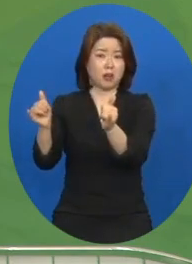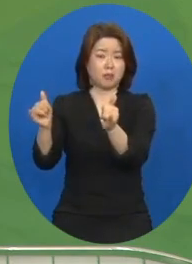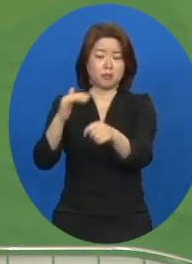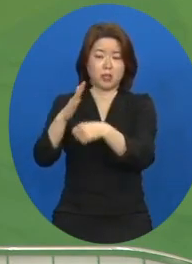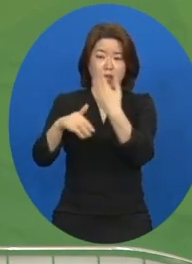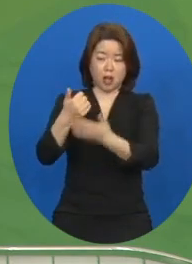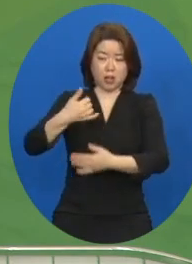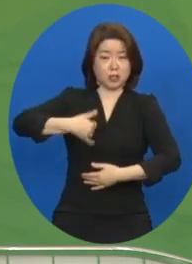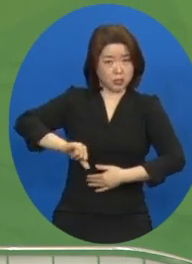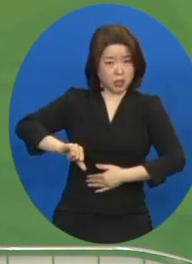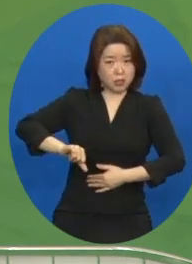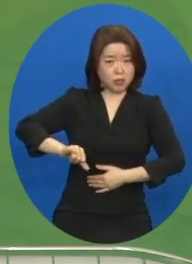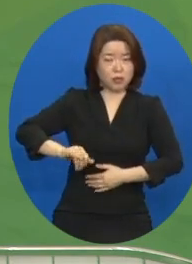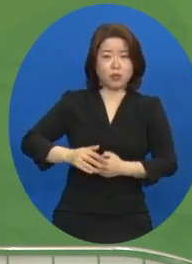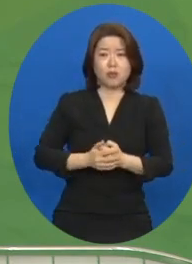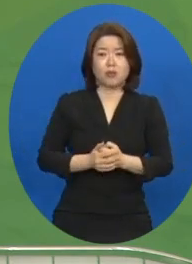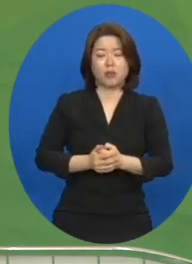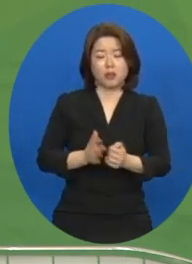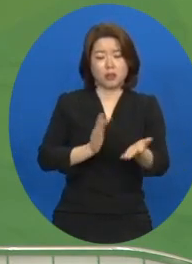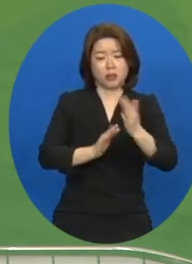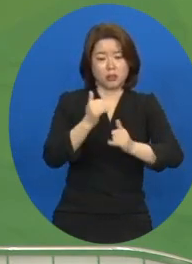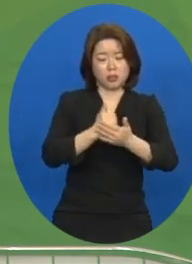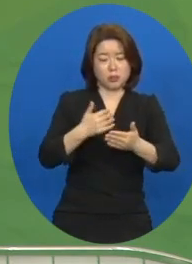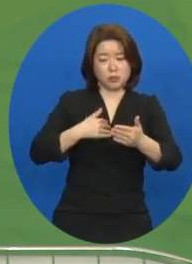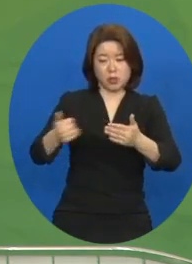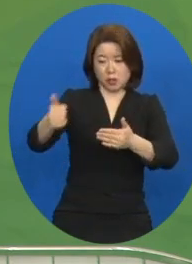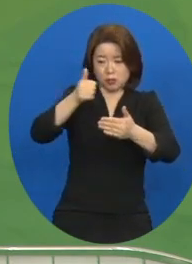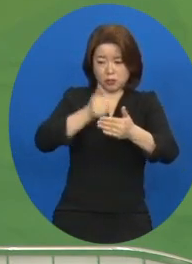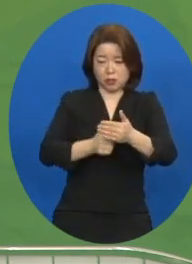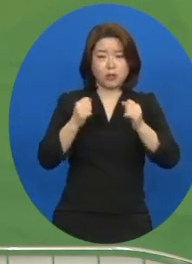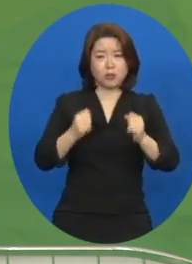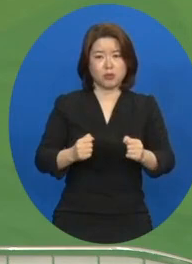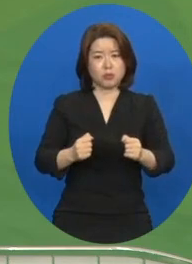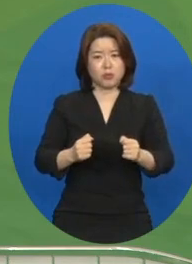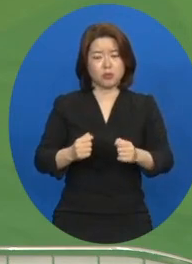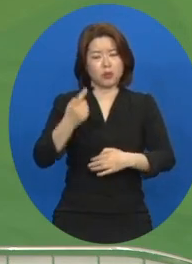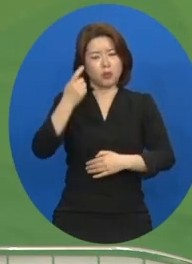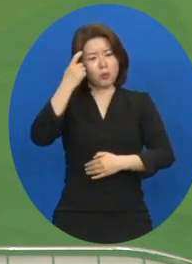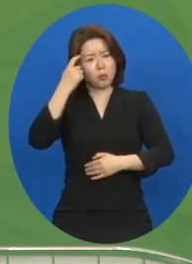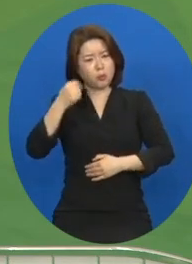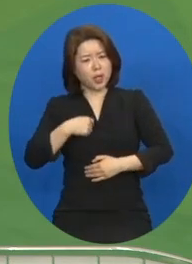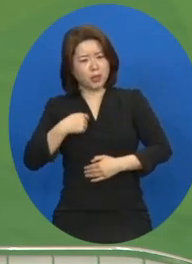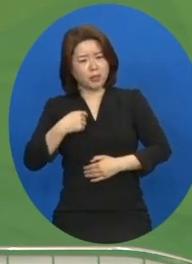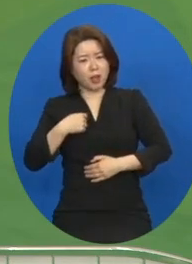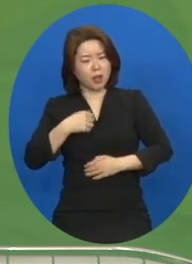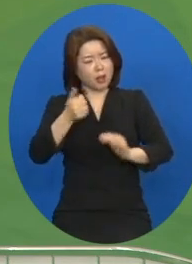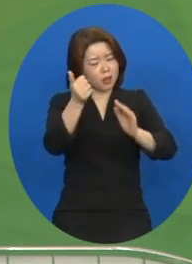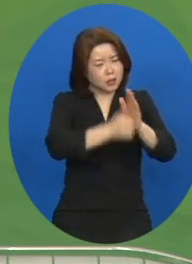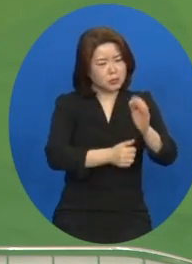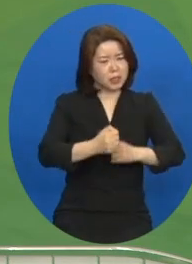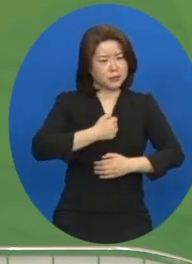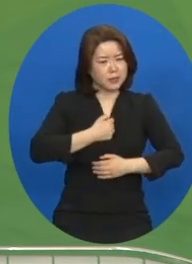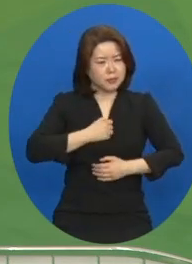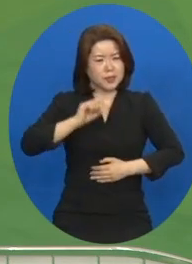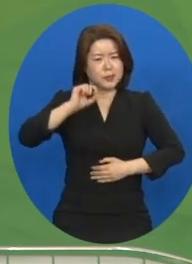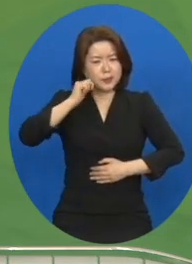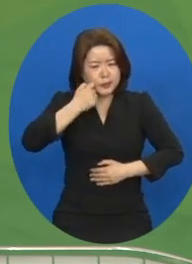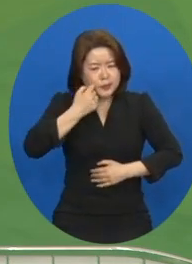자녀고 예수님은 내 안에 계신데 도대체 왜 이런 실패와 이런 답답한